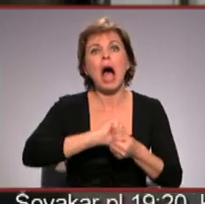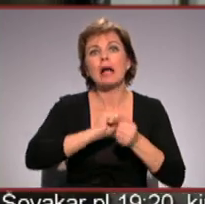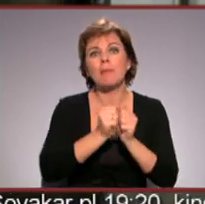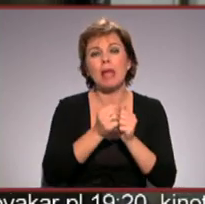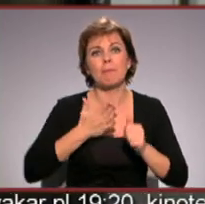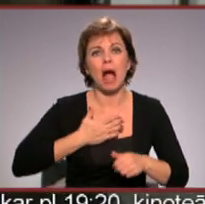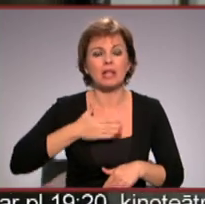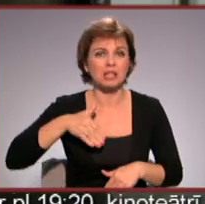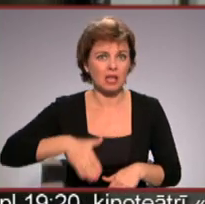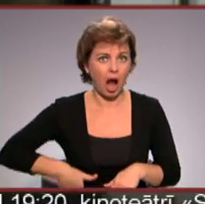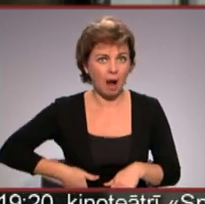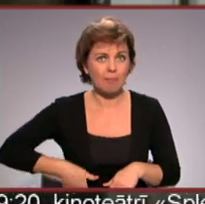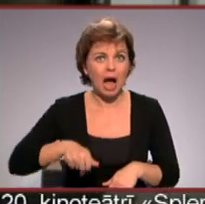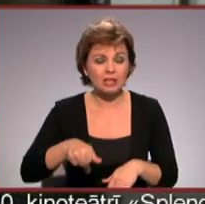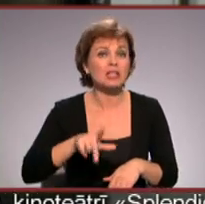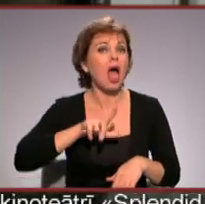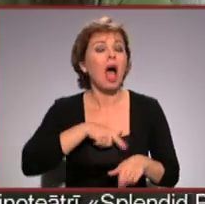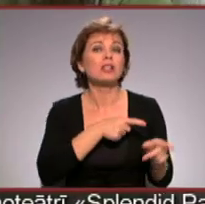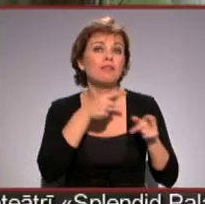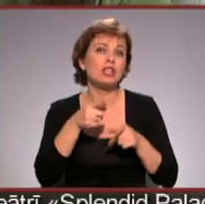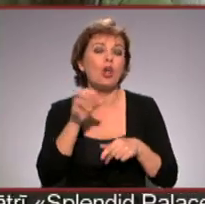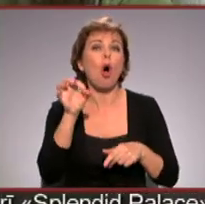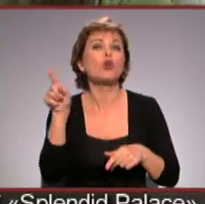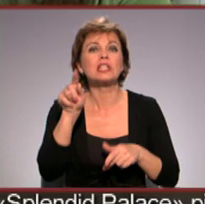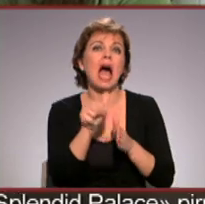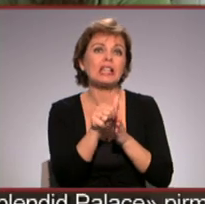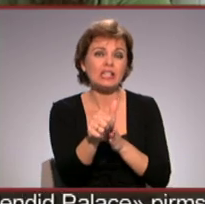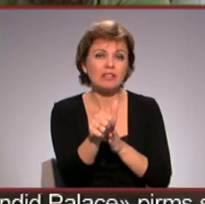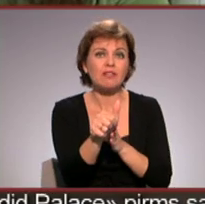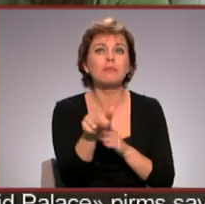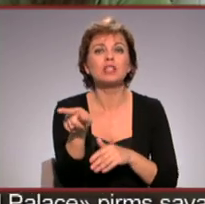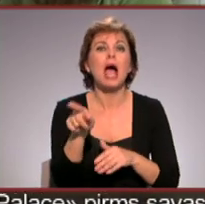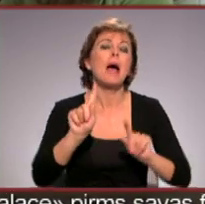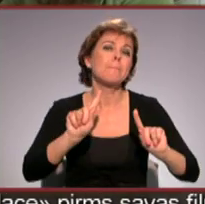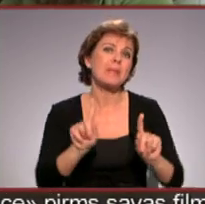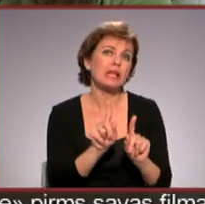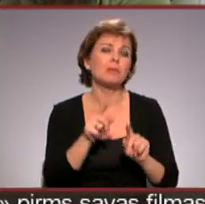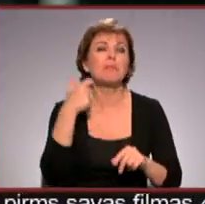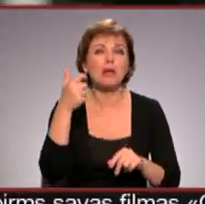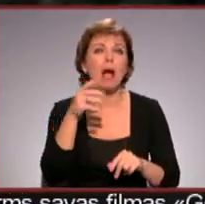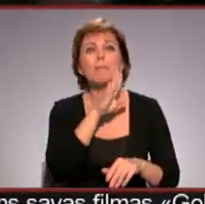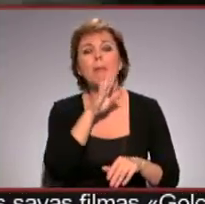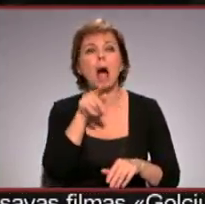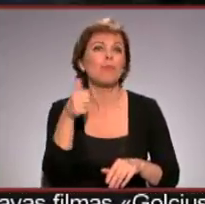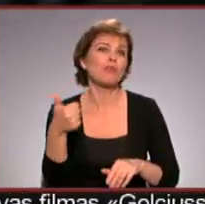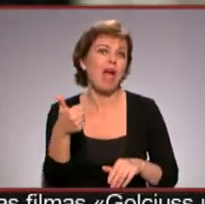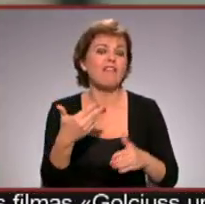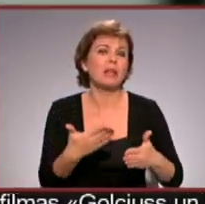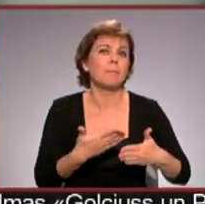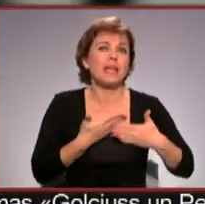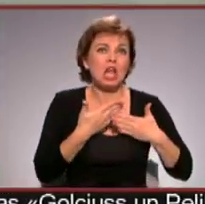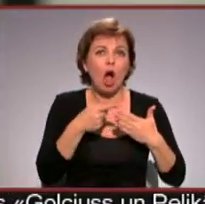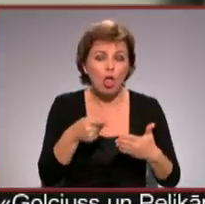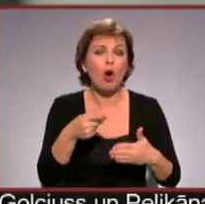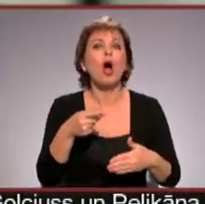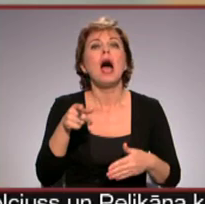manās kabatās. Pērn no Latvijas uz kinobalvas Oskars tika izvirzīta Jāņa Norda pilnmetrāžas filma Mammu, es tev mīlu un filmas producenta Alise